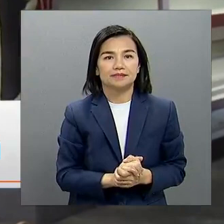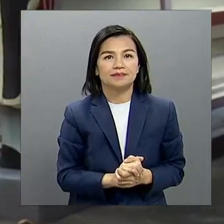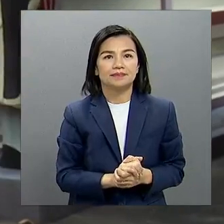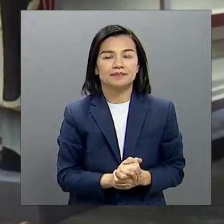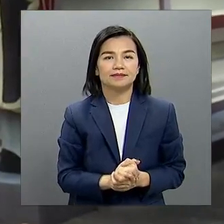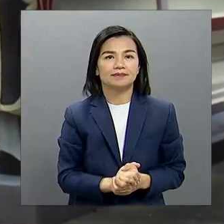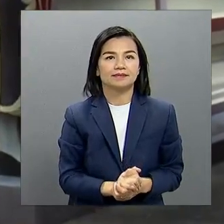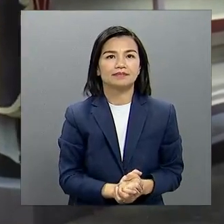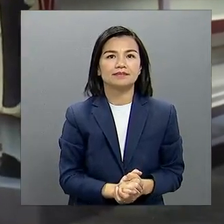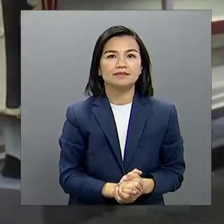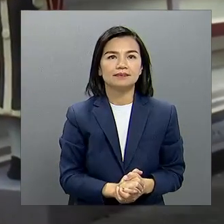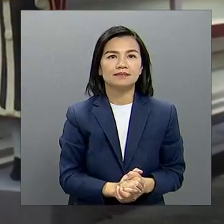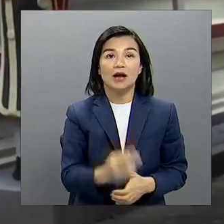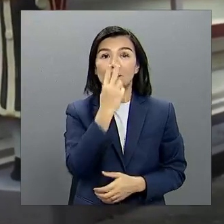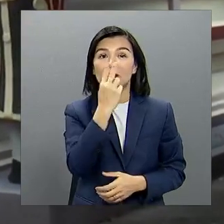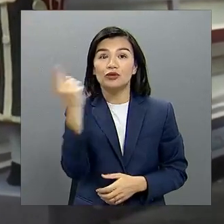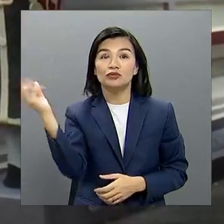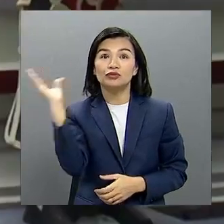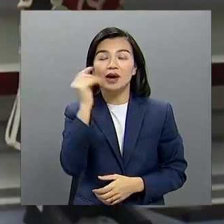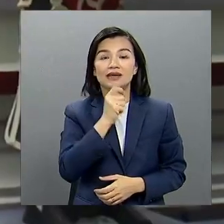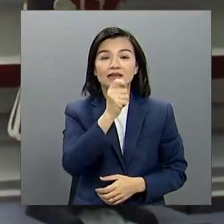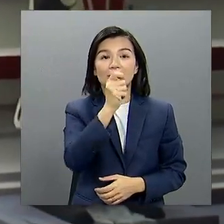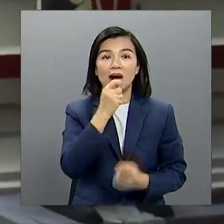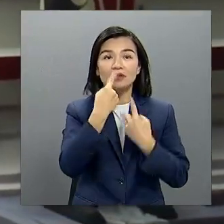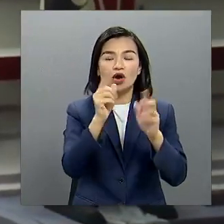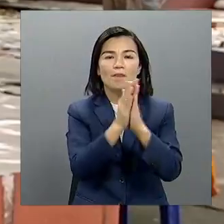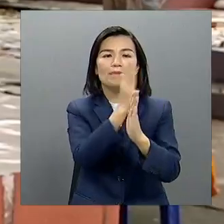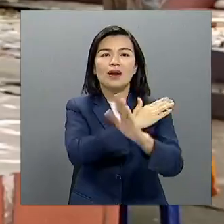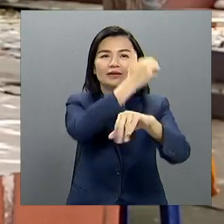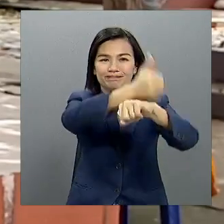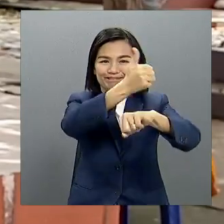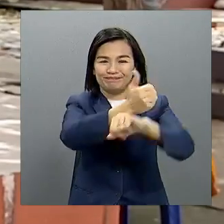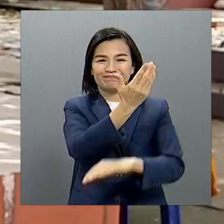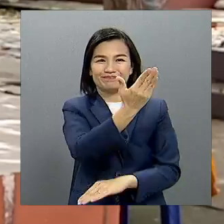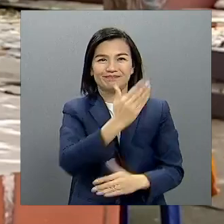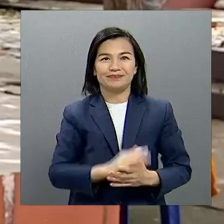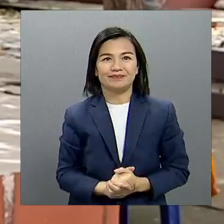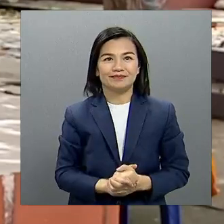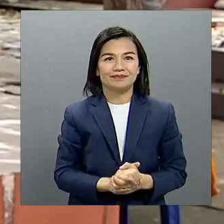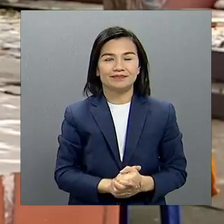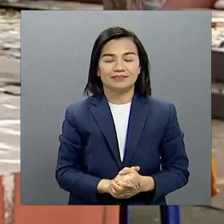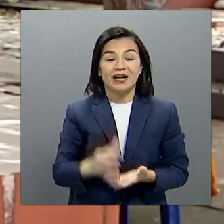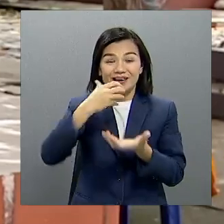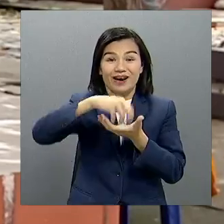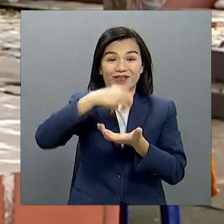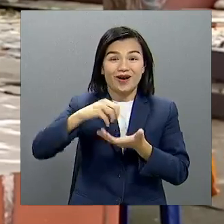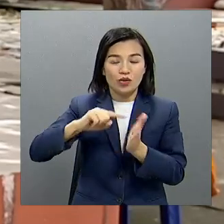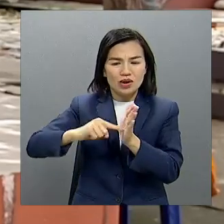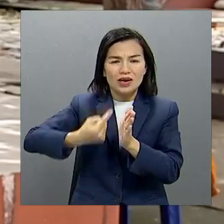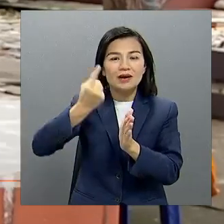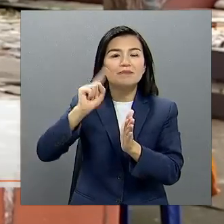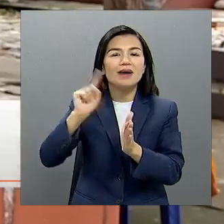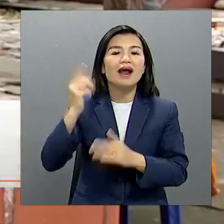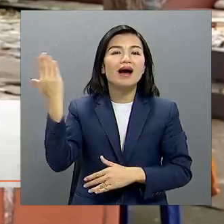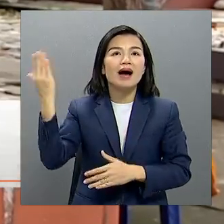ยวเราไปฟังการให้สัมภาษณ์ของท่านเจ้าอาวาสกันหน่อยค่ะ ความเป็นมาของหุ่นที่อยู่ด้านหน้